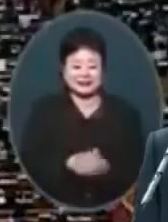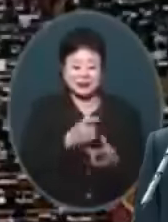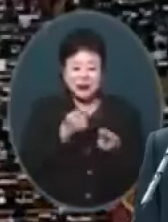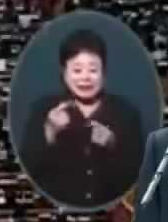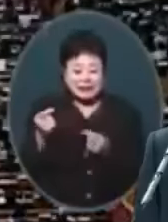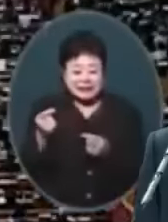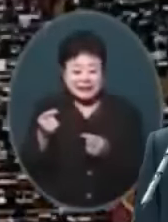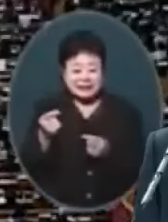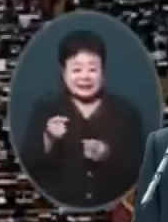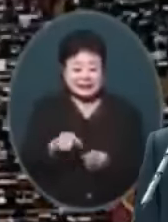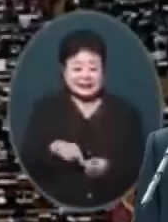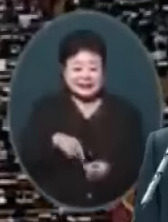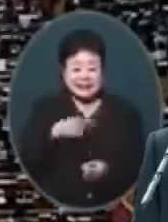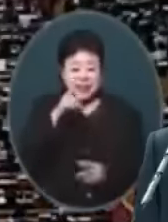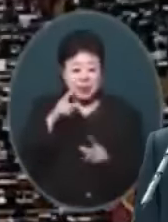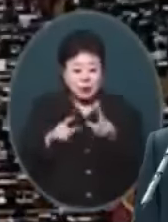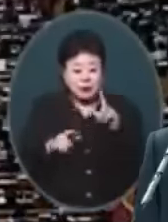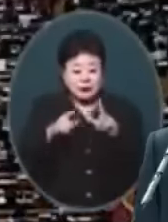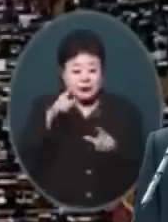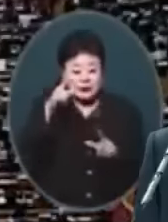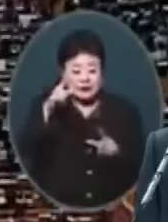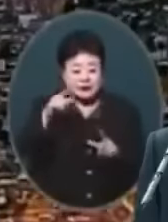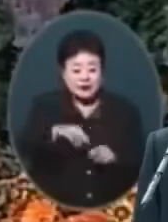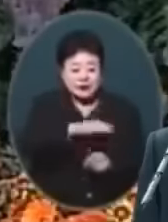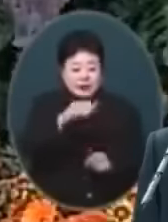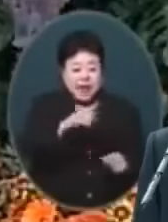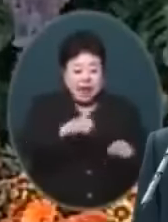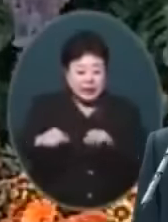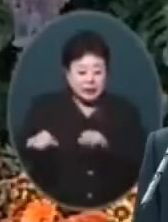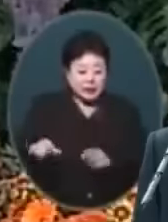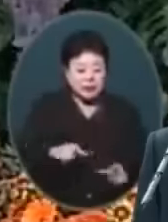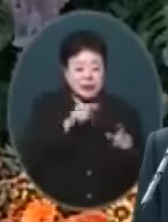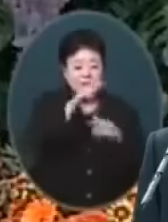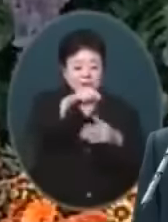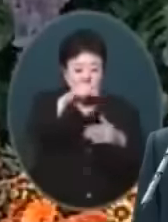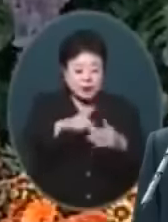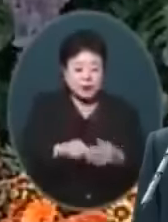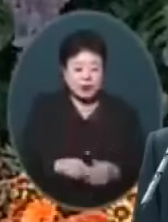같이 자화상은 우리의 행동과 삶에